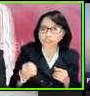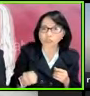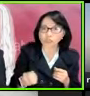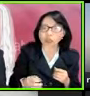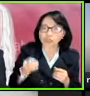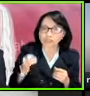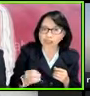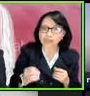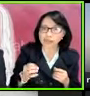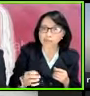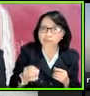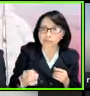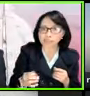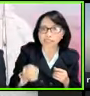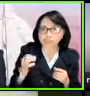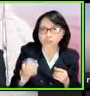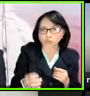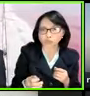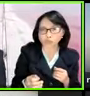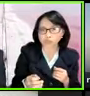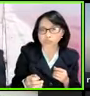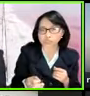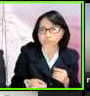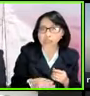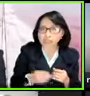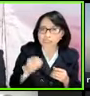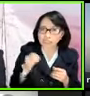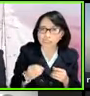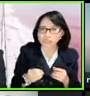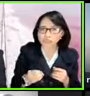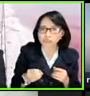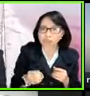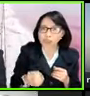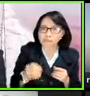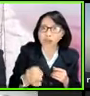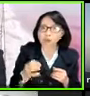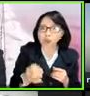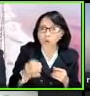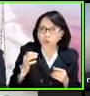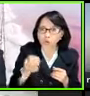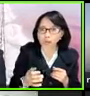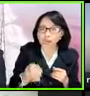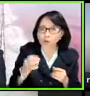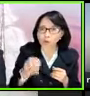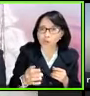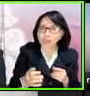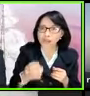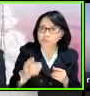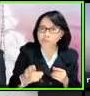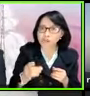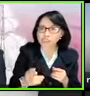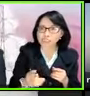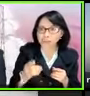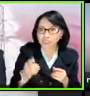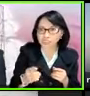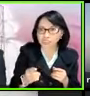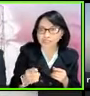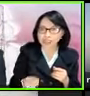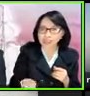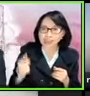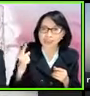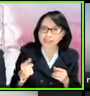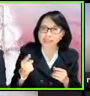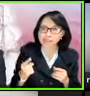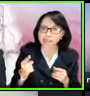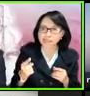rasul-rasul dan nabi-nabi nya yang kudus yaitu Bahwa orang-orang bukan Yahudi